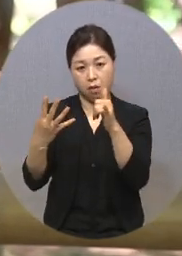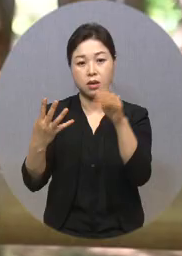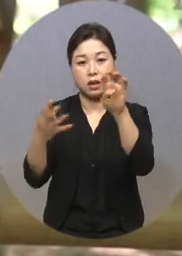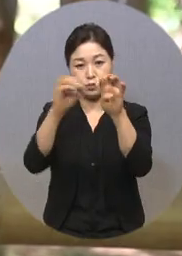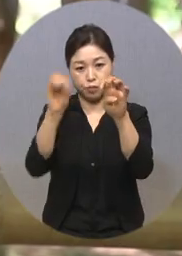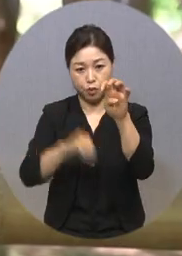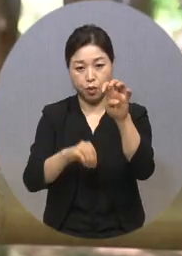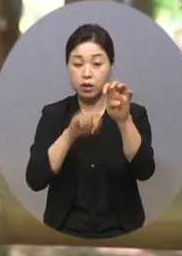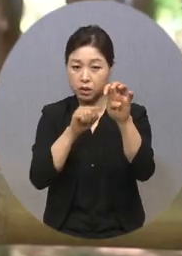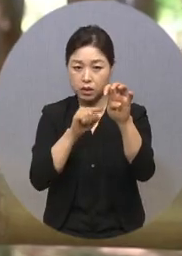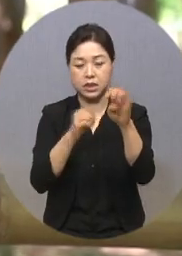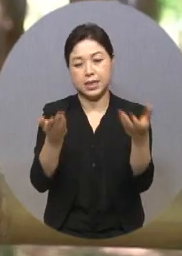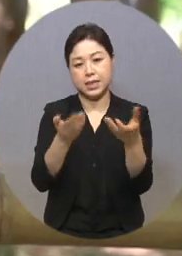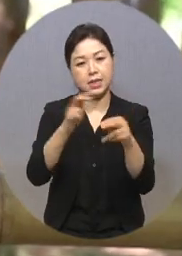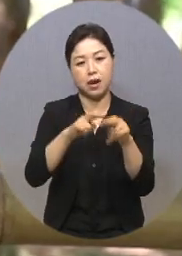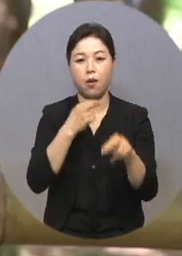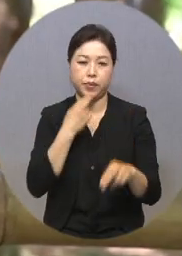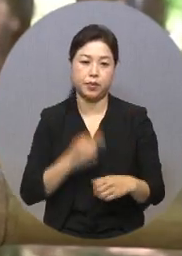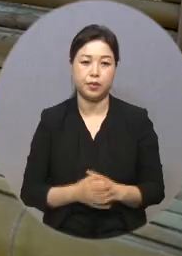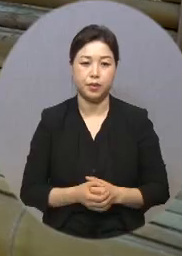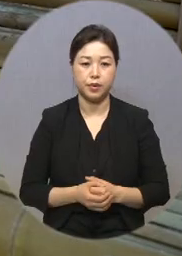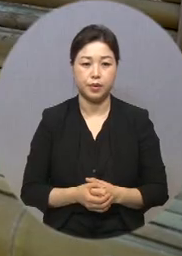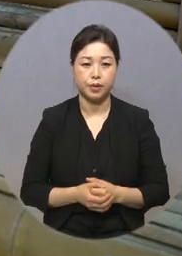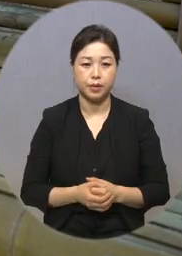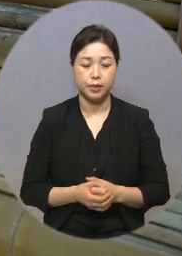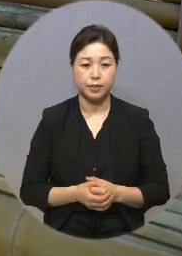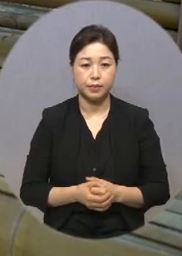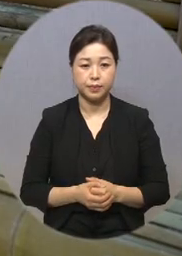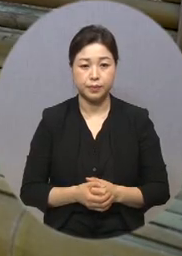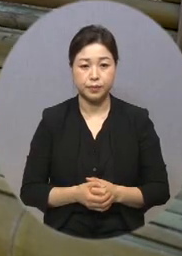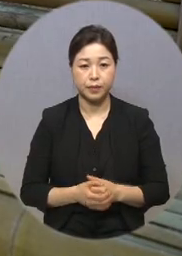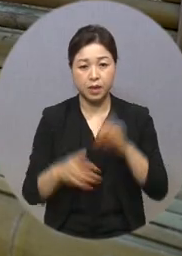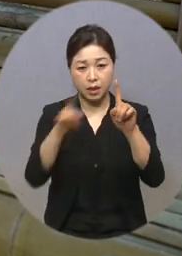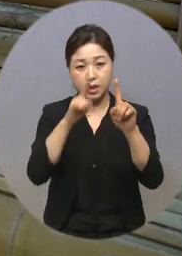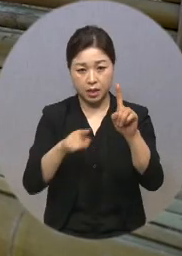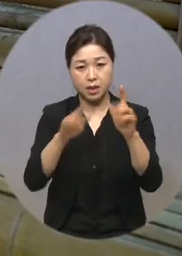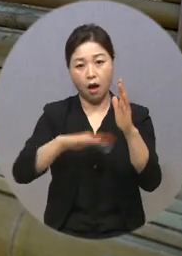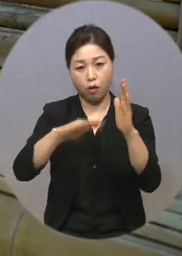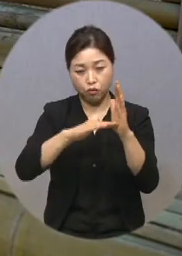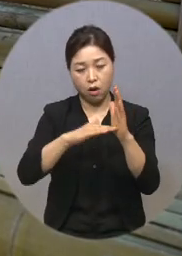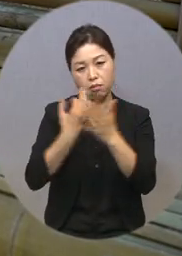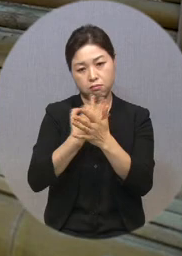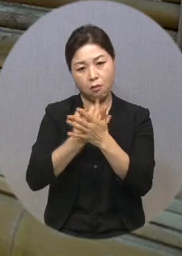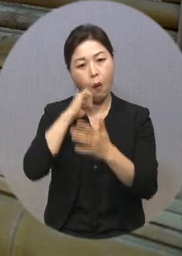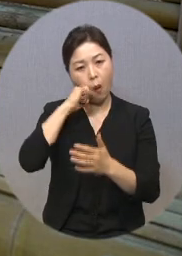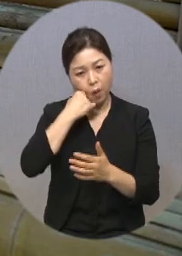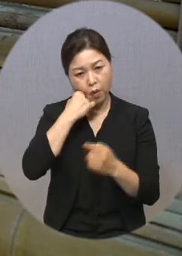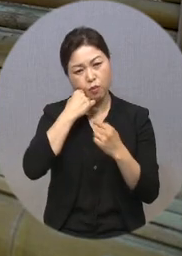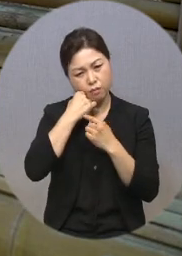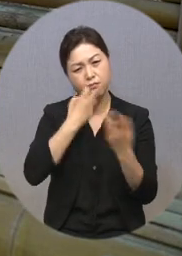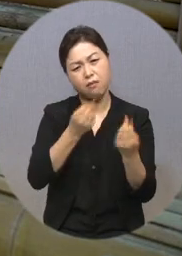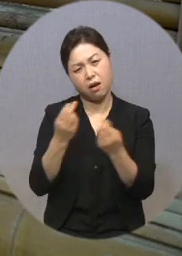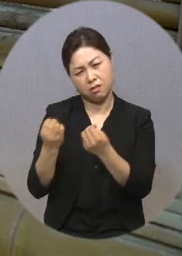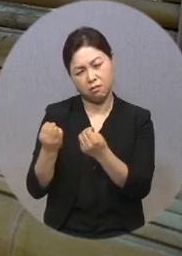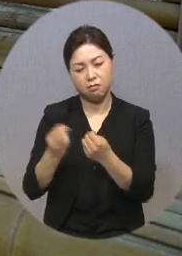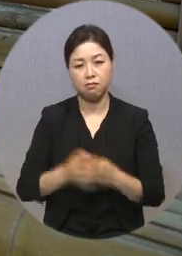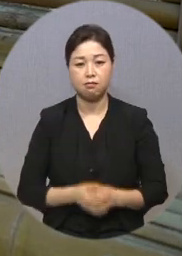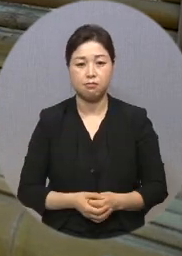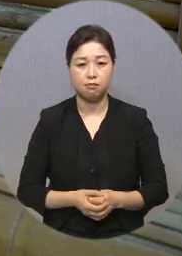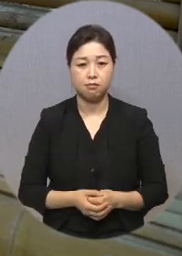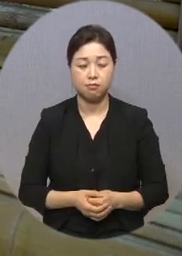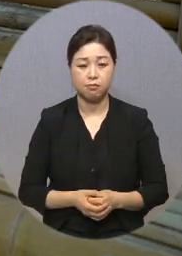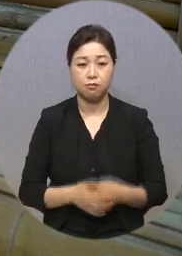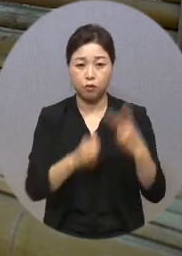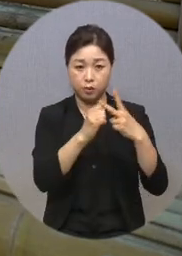40%는 일자리가 없습니다. 이렇게 1인 가구들이 경제적인 어려움에 많이 노출되어 있다는 사실입니다.